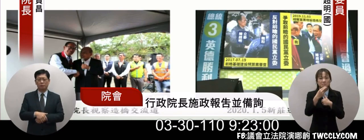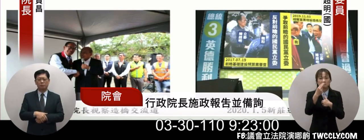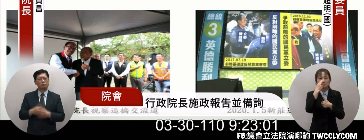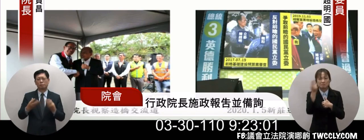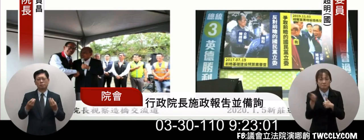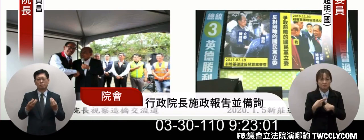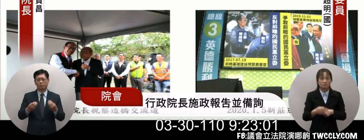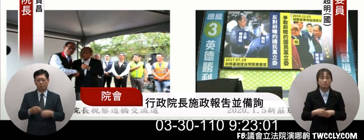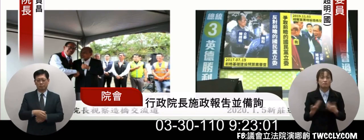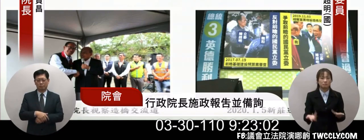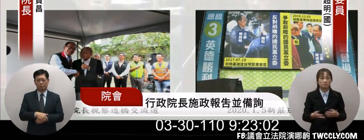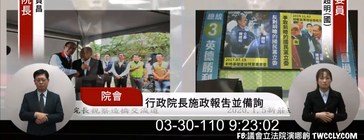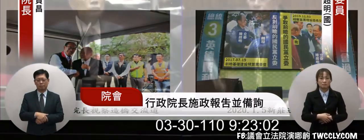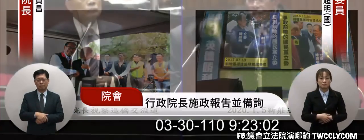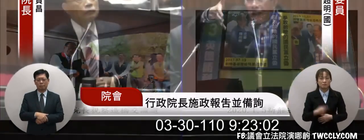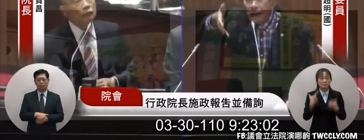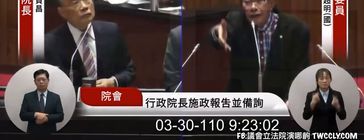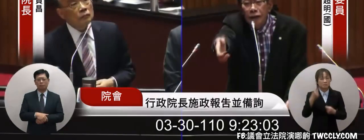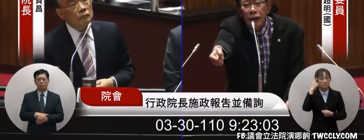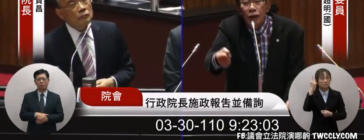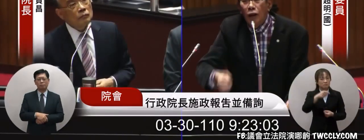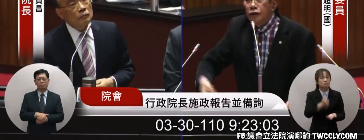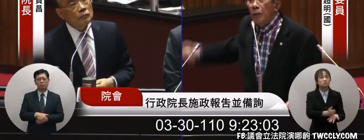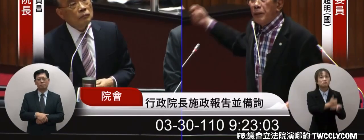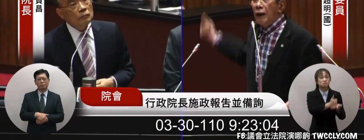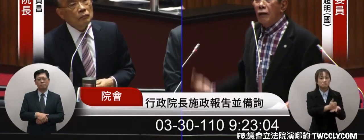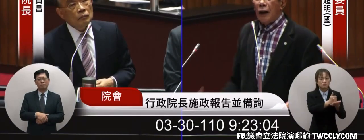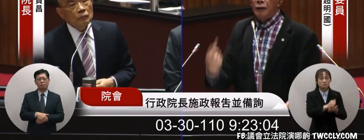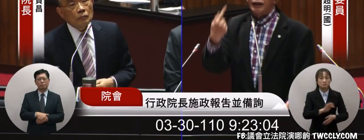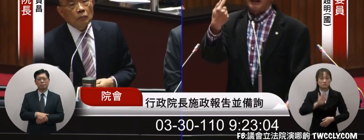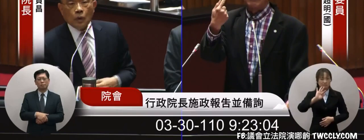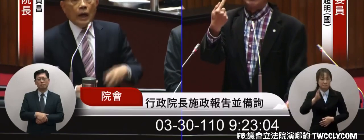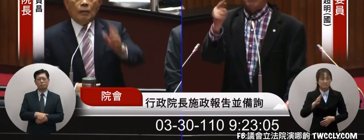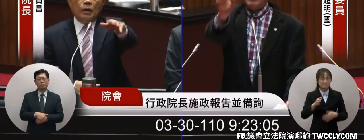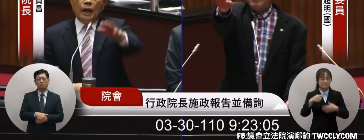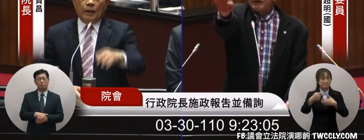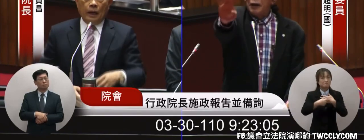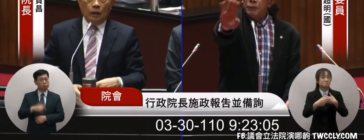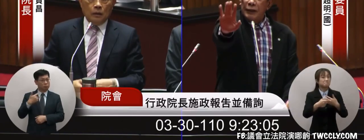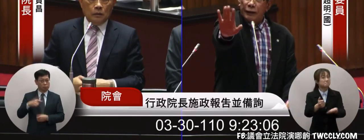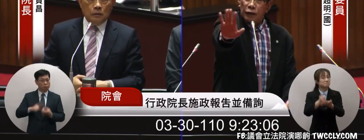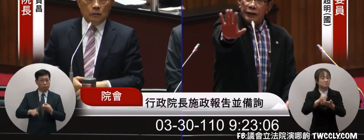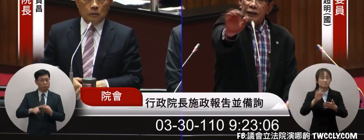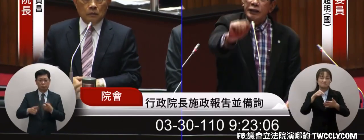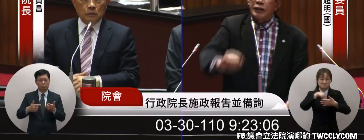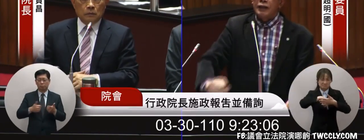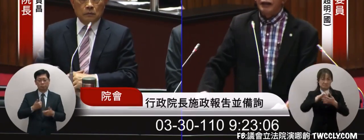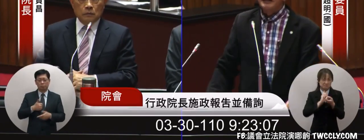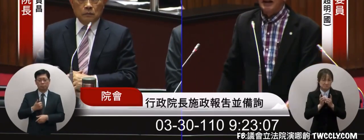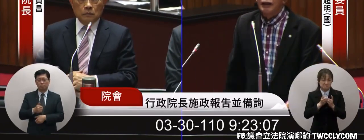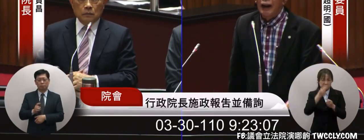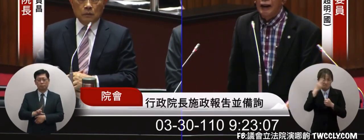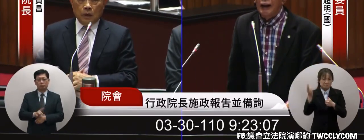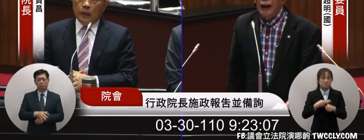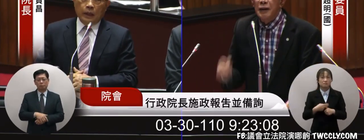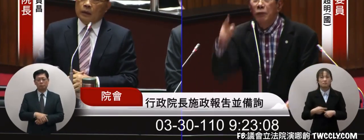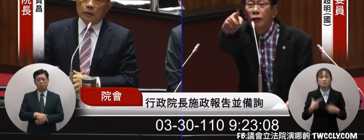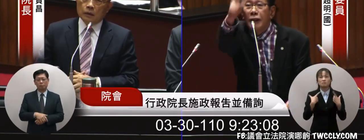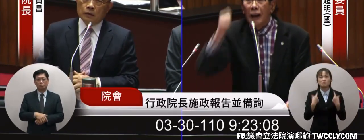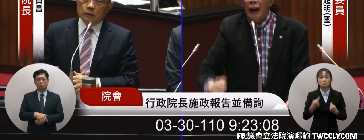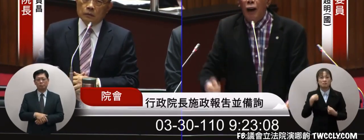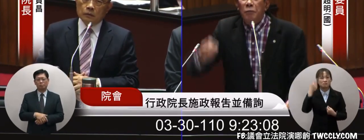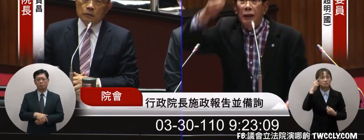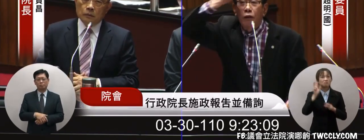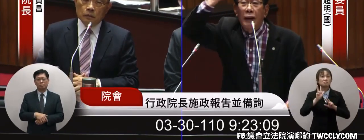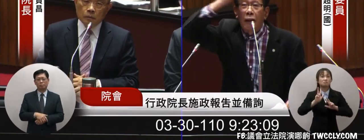我想說你正人君子你這樣人權握手背後給我嚇死沒有沒有沒有我本來說你是經經常常的你沒有